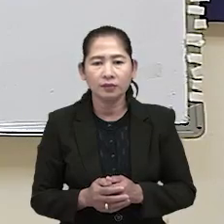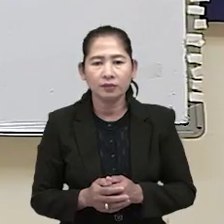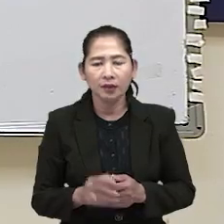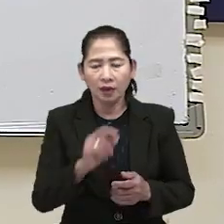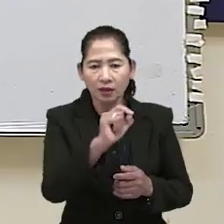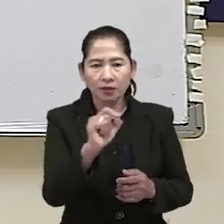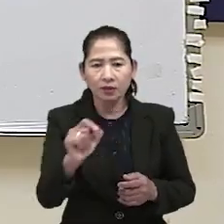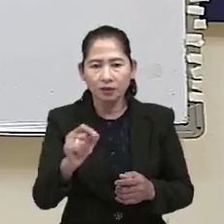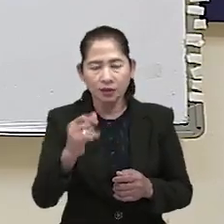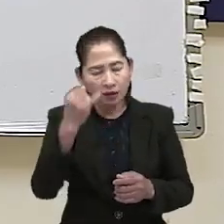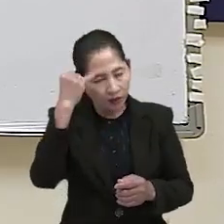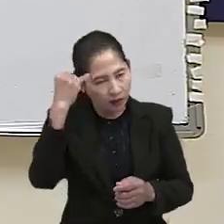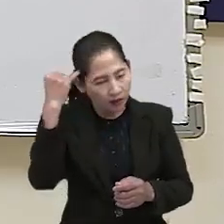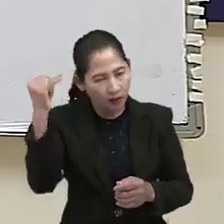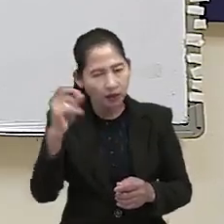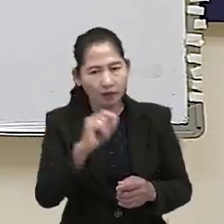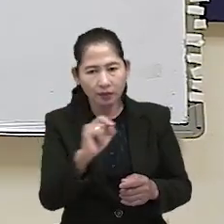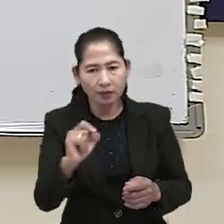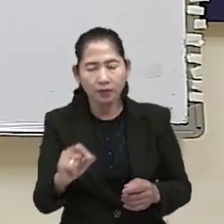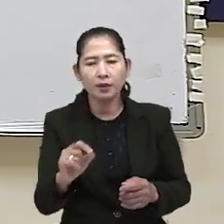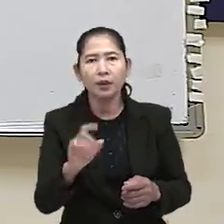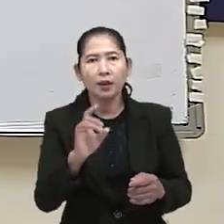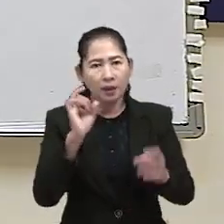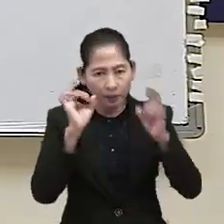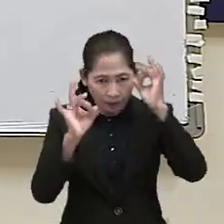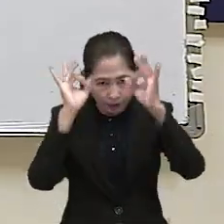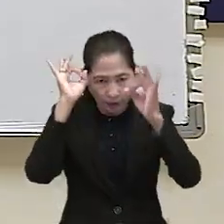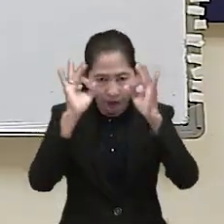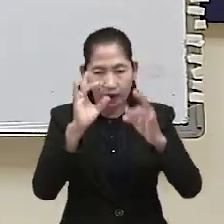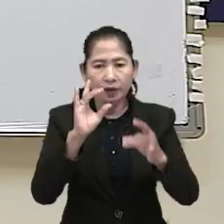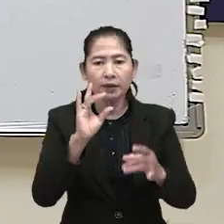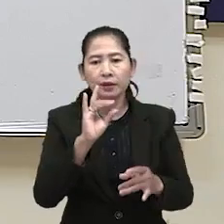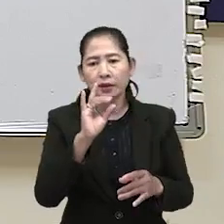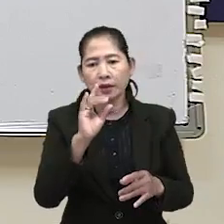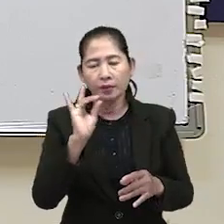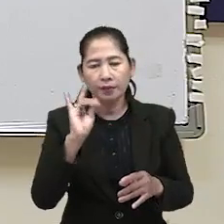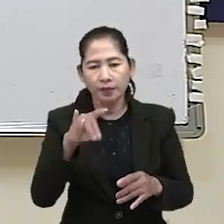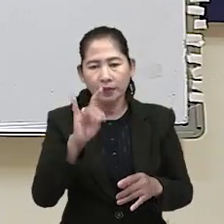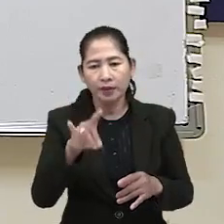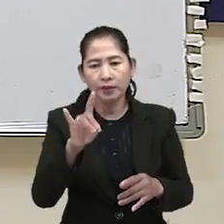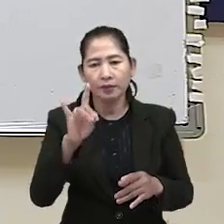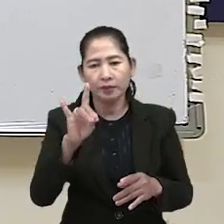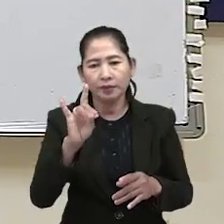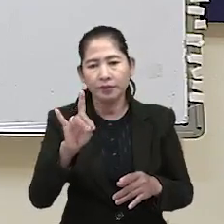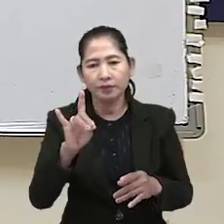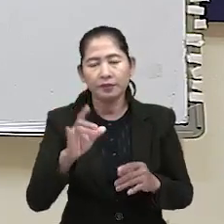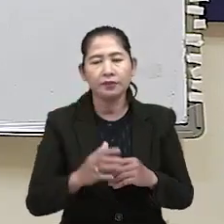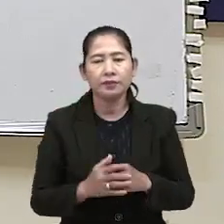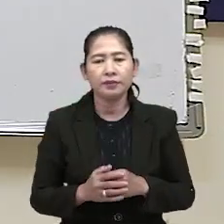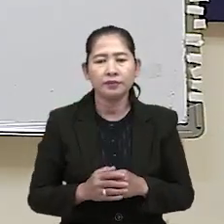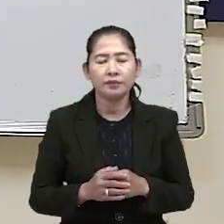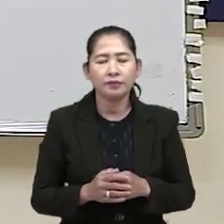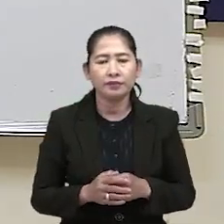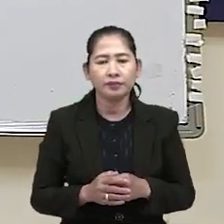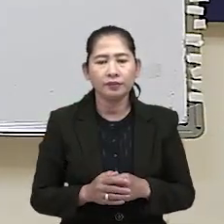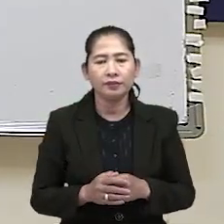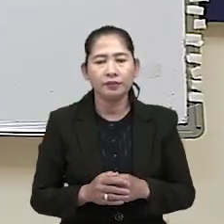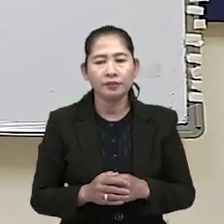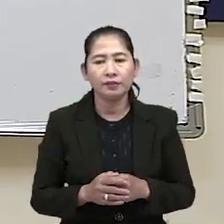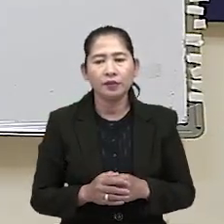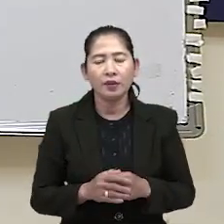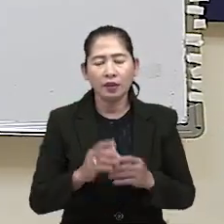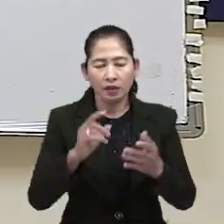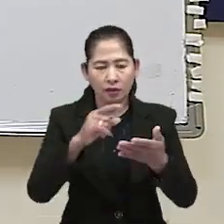សរសេរតែងសក្តីពណ៌នាពីសត្វចាសរសេរតែងសក្តីពណ៌នាអំពីសត្វណាកូនណាចា